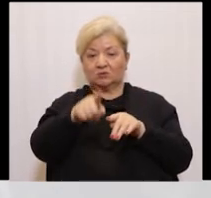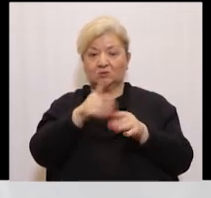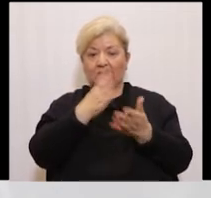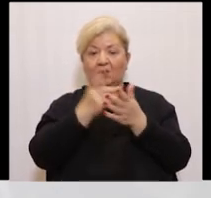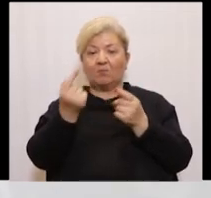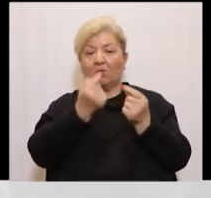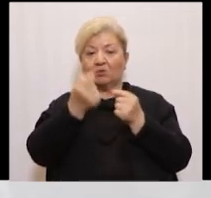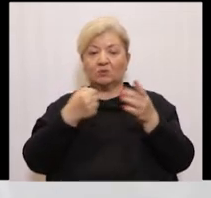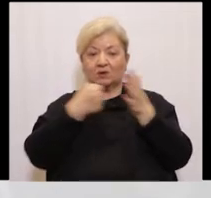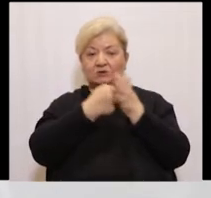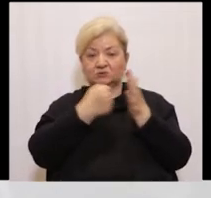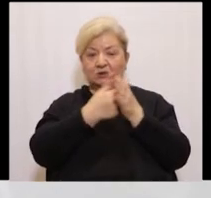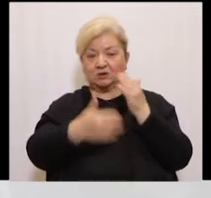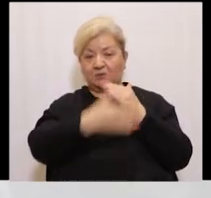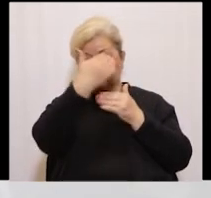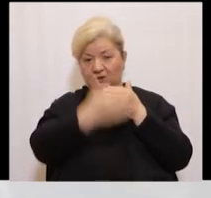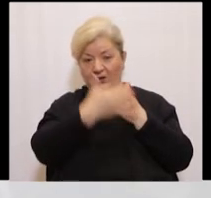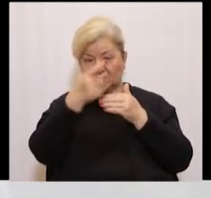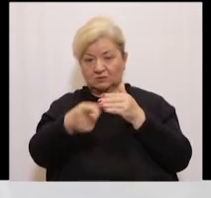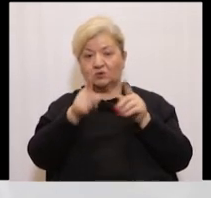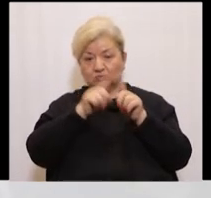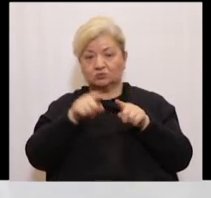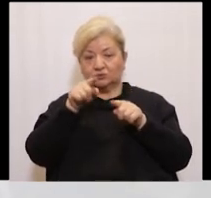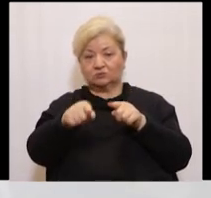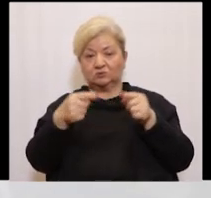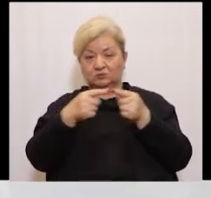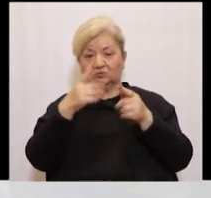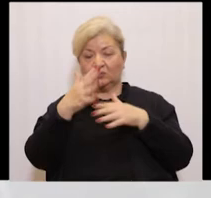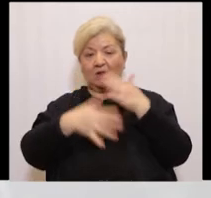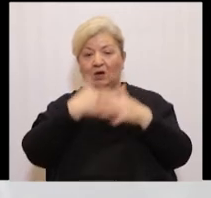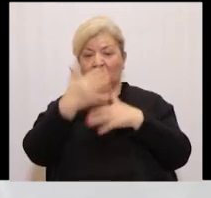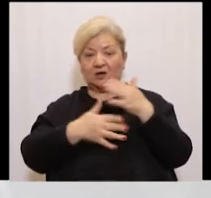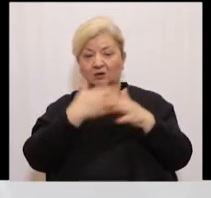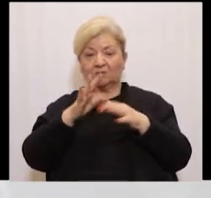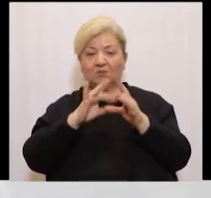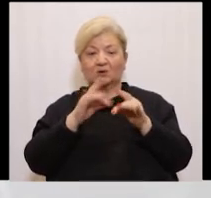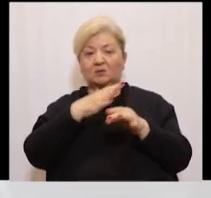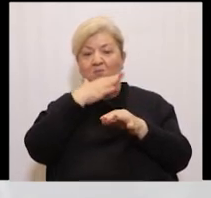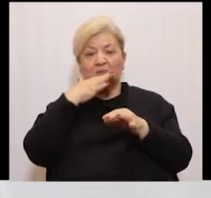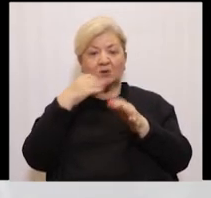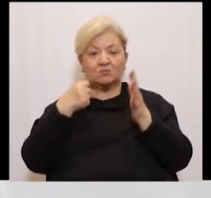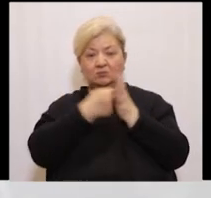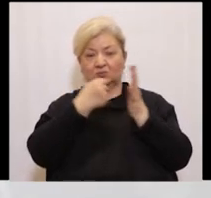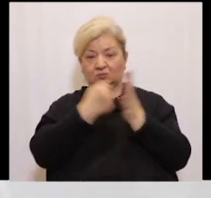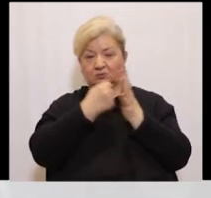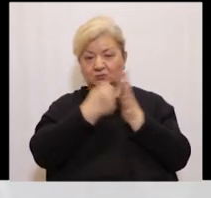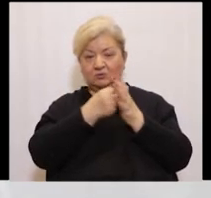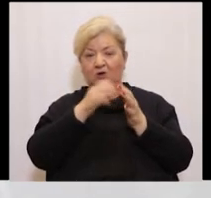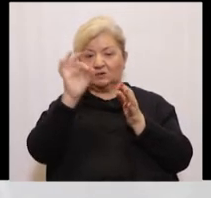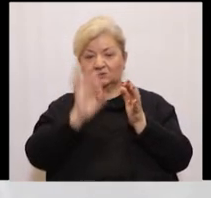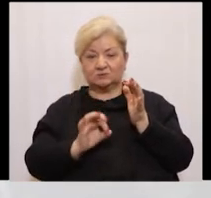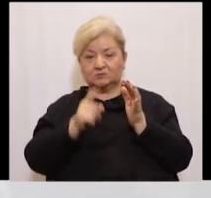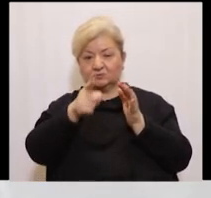მოლეკულები ეჯახება კედელს და ზუსტად აი ამ შეჯახებების უწესრიგო, მაგრამ ძალიან დიდი რაოდენობის შეჯახება